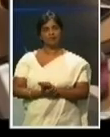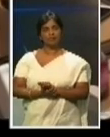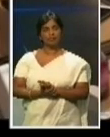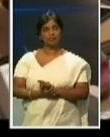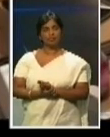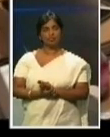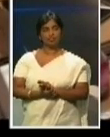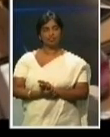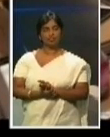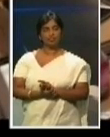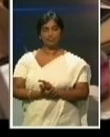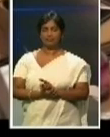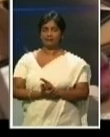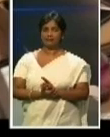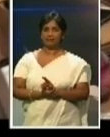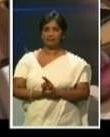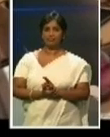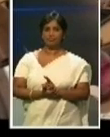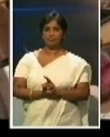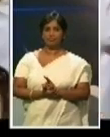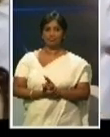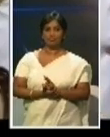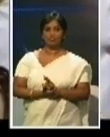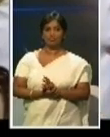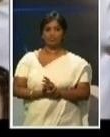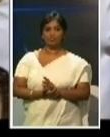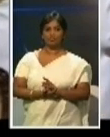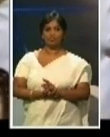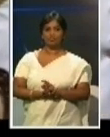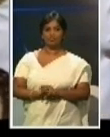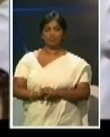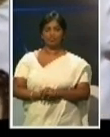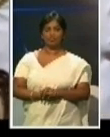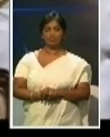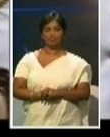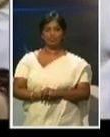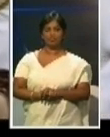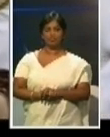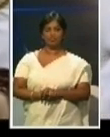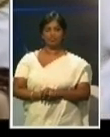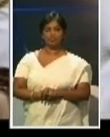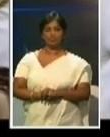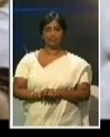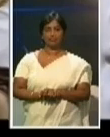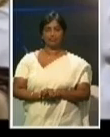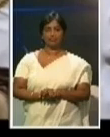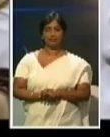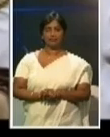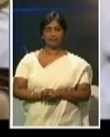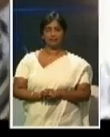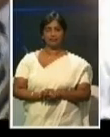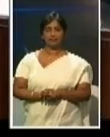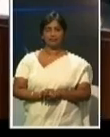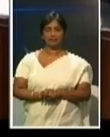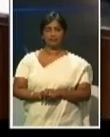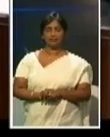දැක්වීම මුදල් යෙදවීම ධෛර්ය දීම හෝ දේශනා කිරීම නොකරන බවටද ගෞරව බහුමානී යුක්ත ප්‍රකාශ කොට